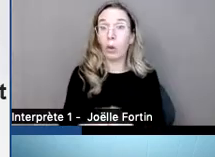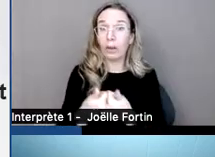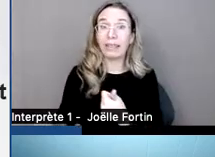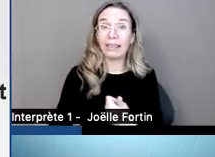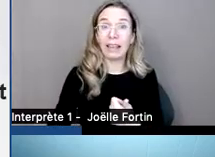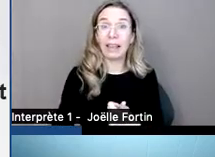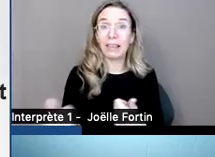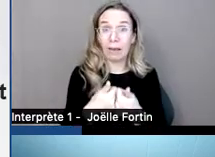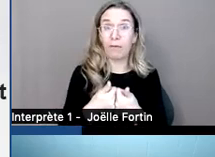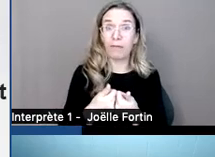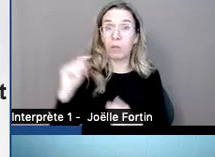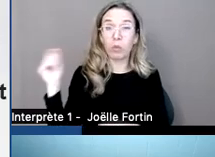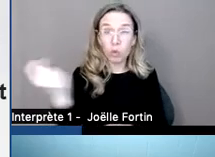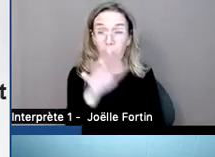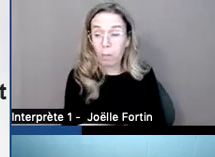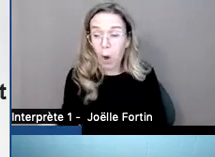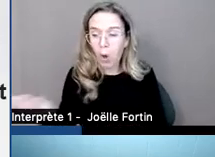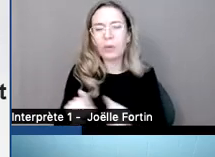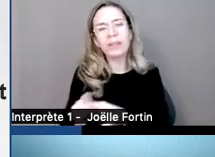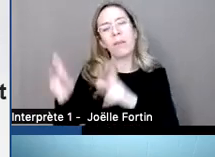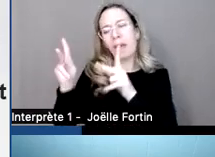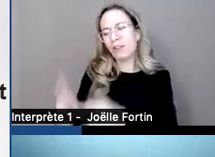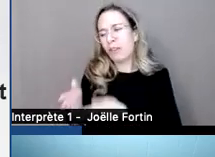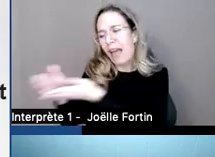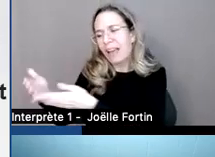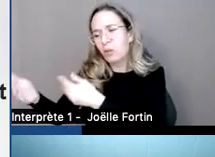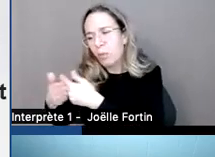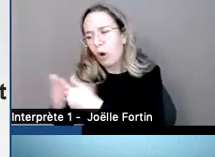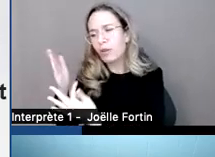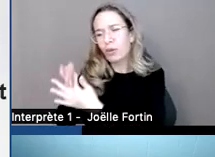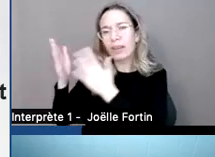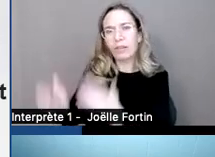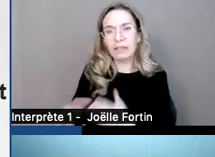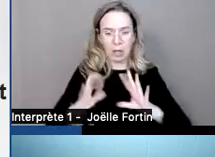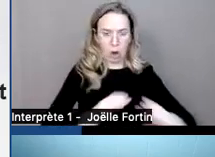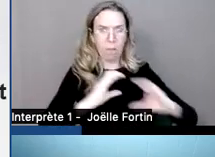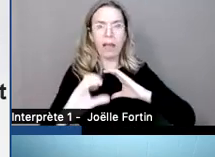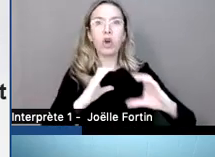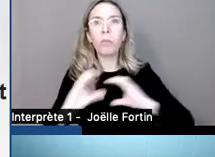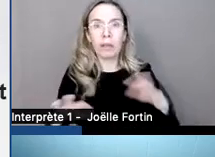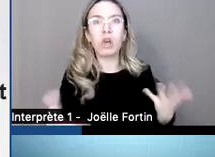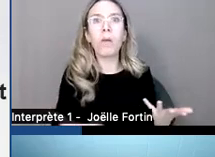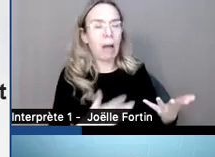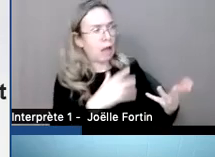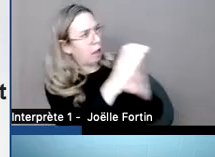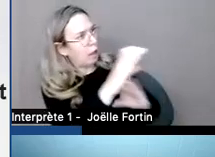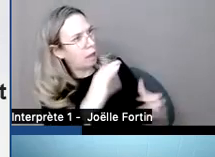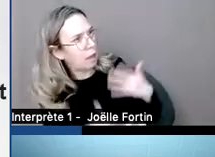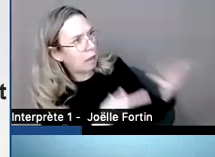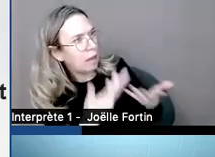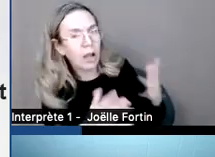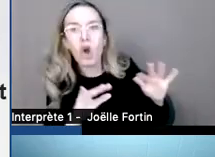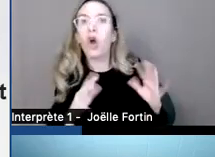tout le monde, encore pour les proches aidants, les intervenants, c'est comment je communique, M. Norris, avec quelqu'un qui a beaucoup de difficultés